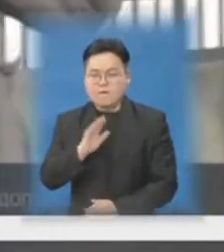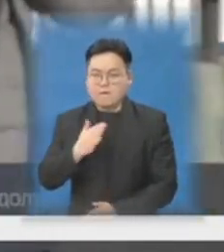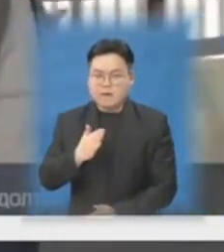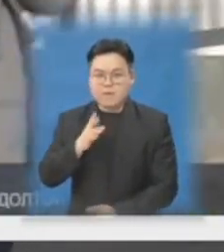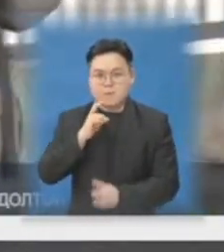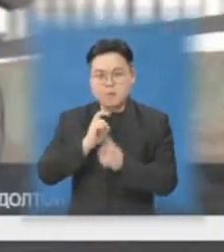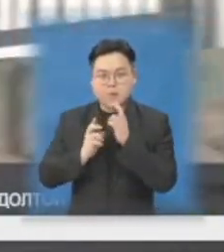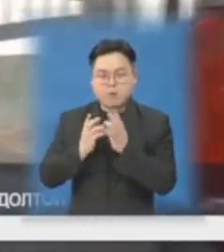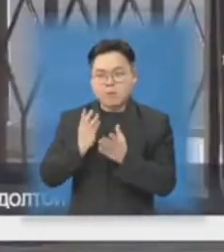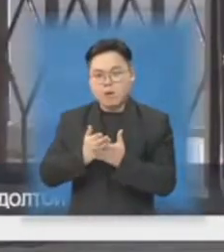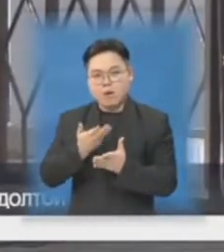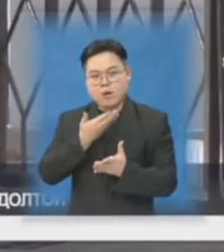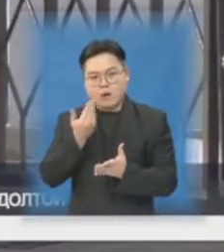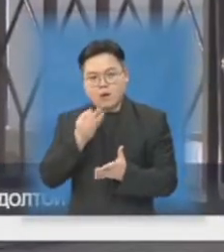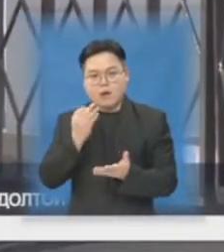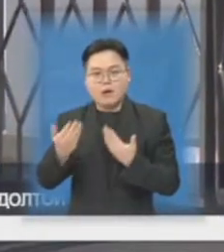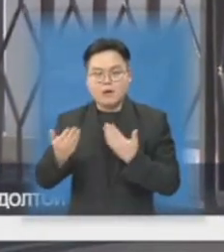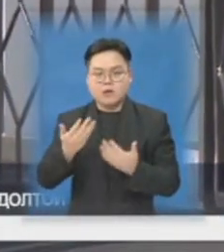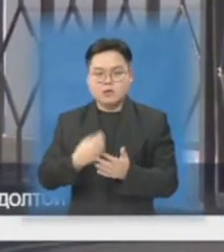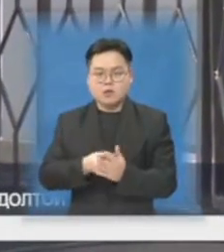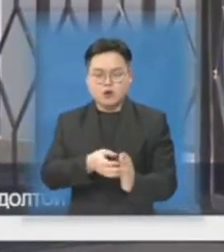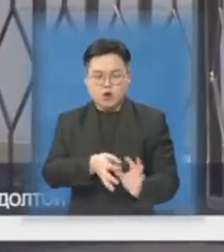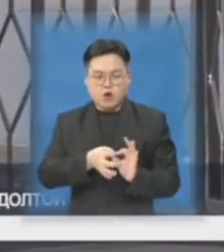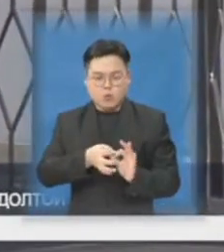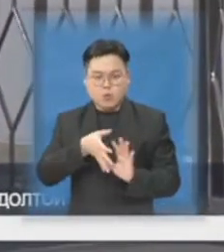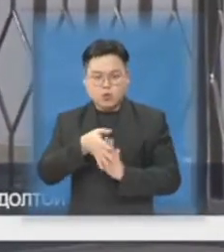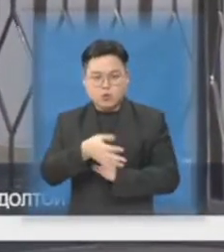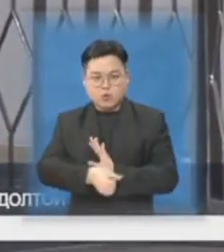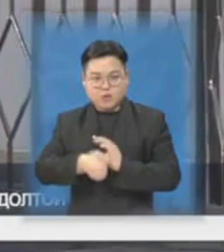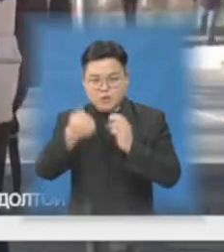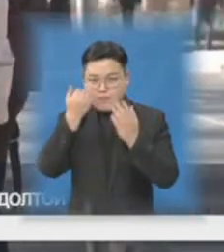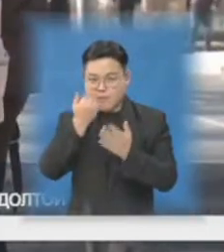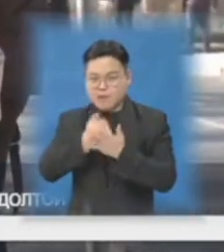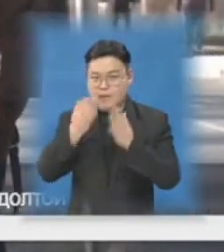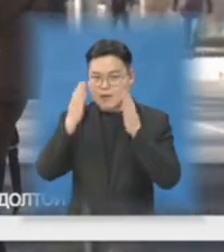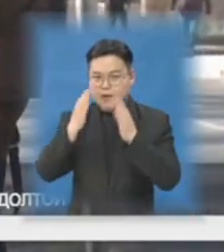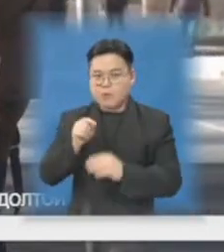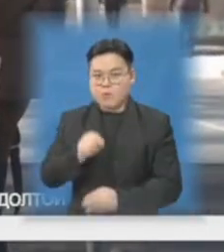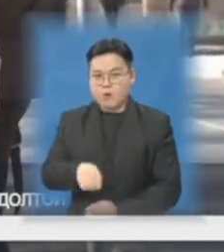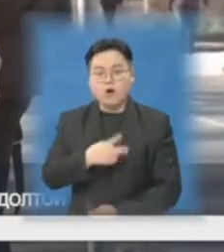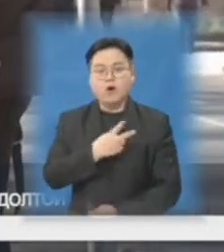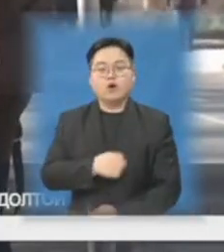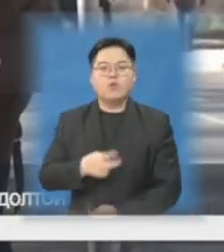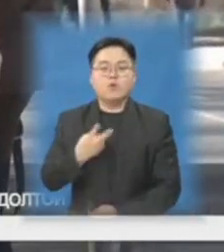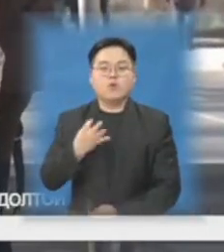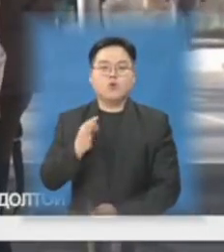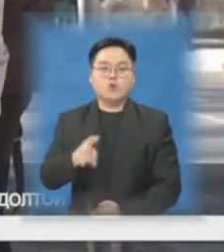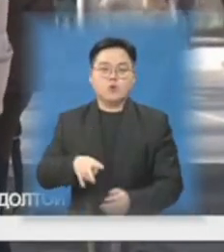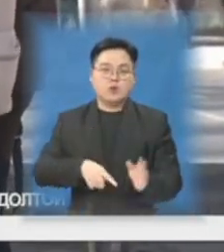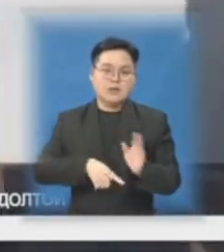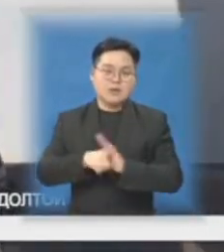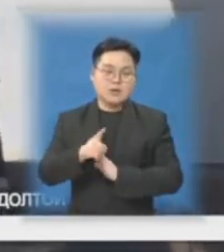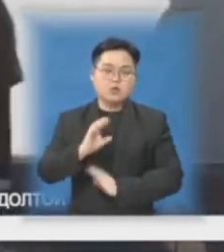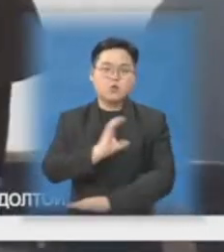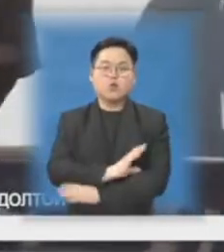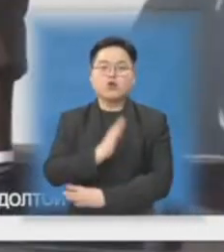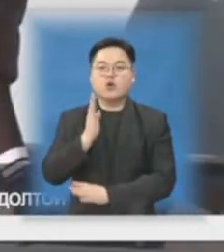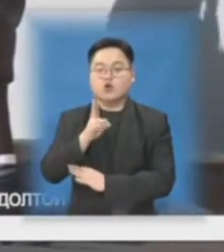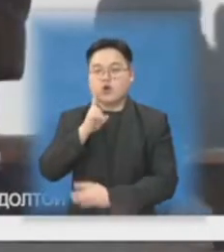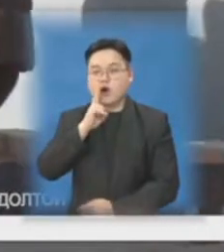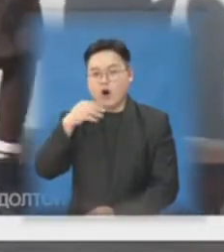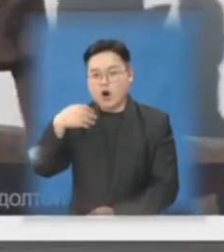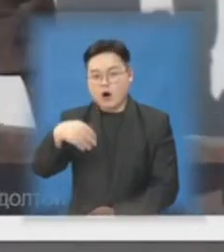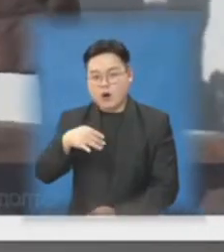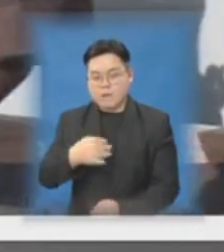тэжээлийн асуудалд анхаарсан холбогдох төсвүүдийг баталсан явдлаа. За тодруулж хэлбэл 2024 оноос эхлэн сургуулийн өдний хоолны хөтөлбөр